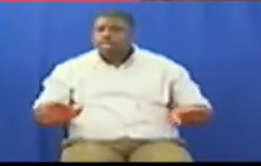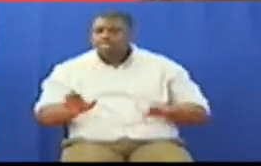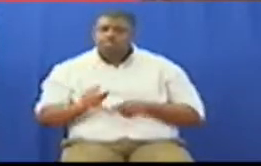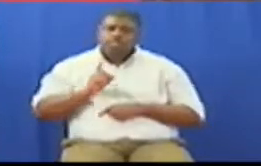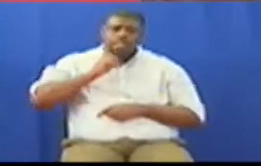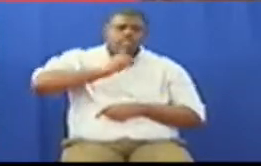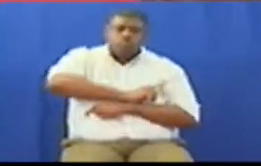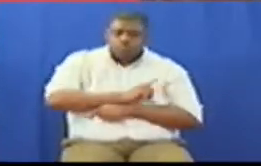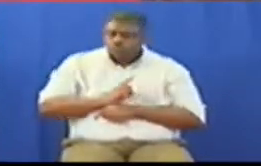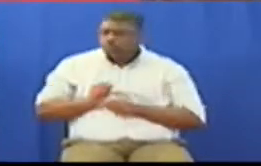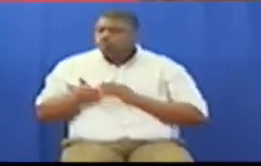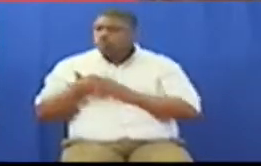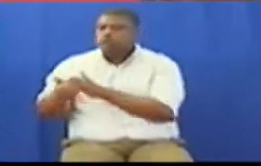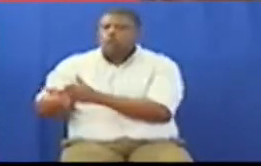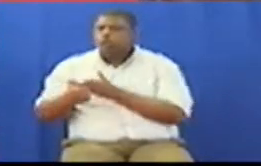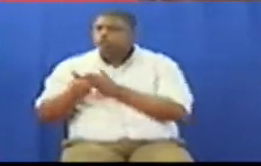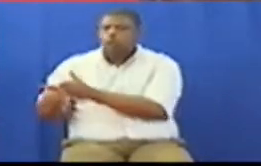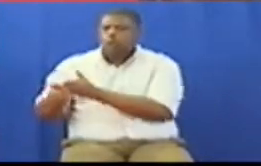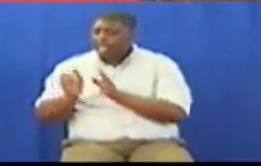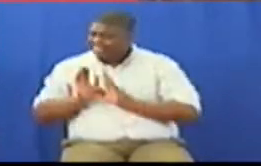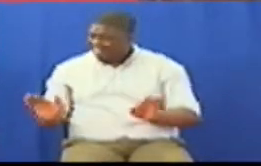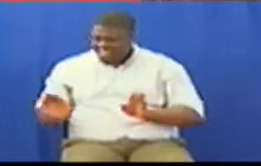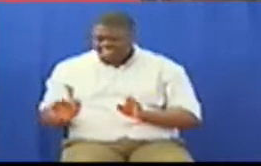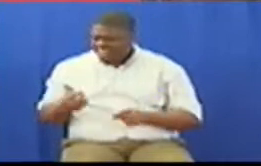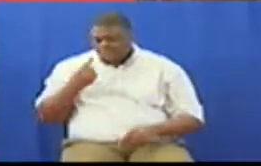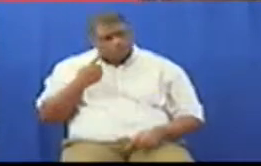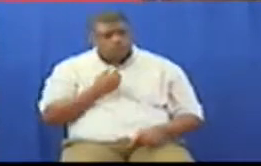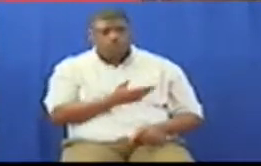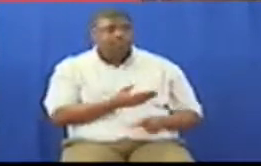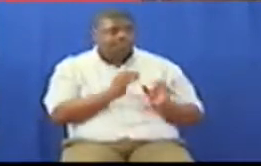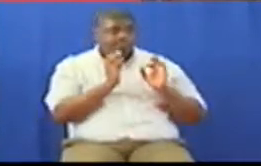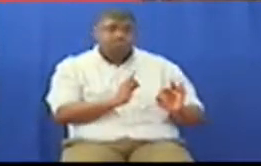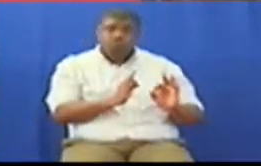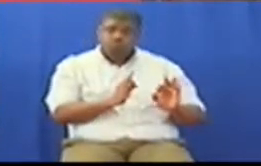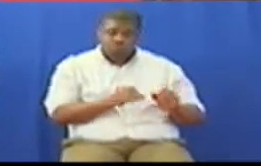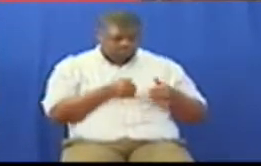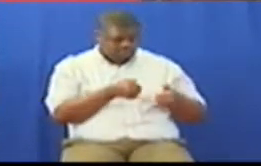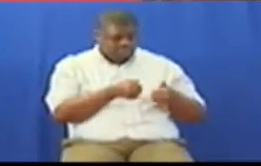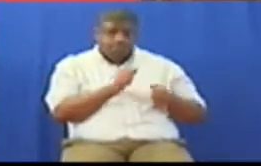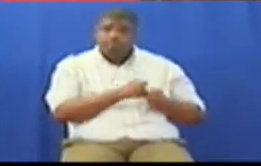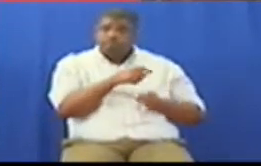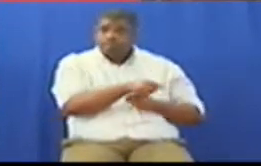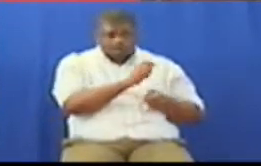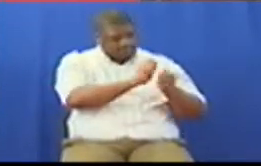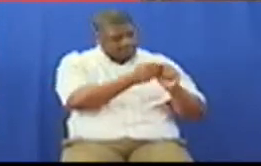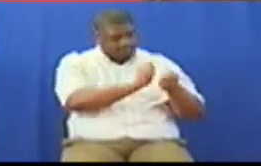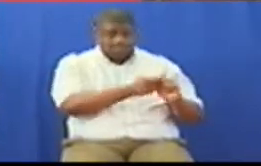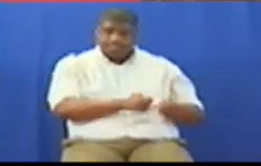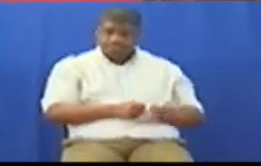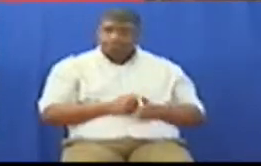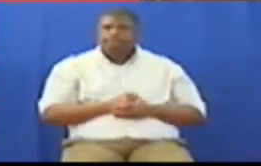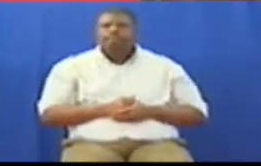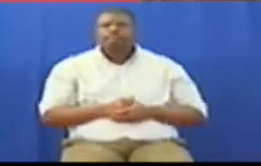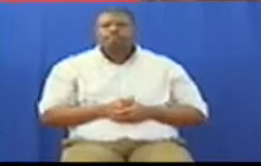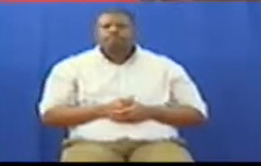tayari na blueprint haitoki. Kwa hiyo Mheshimiwa Waziri, ni vizuri ukitegemea mambo hayo yaanze kurekebishwa. Mheshimiwa Spika, kuna